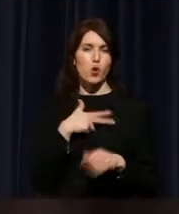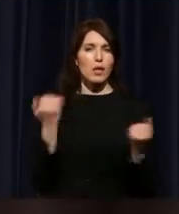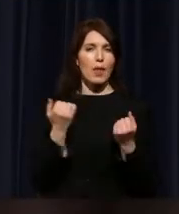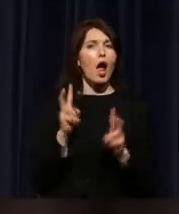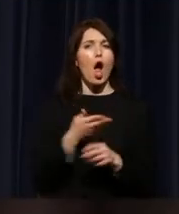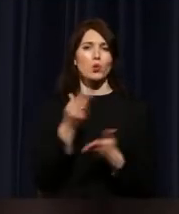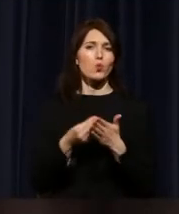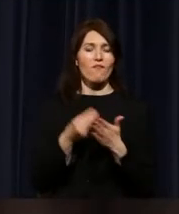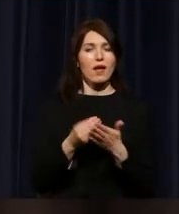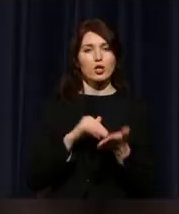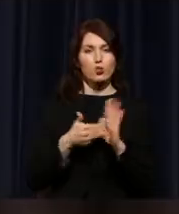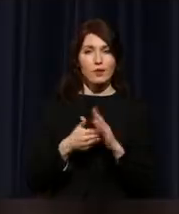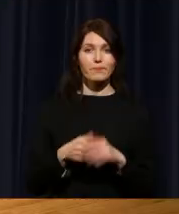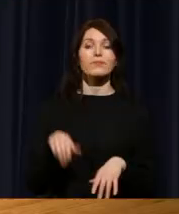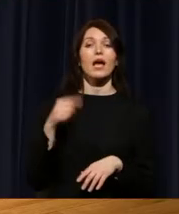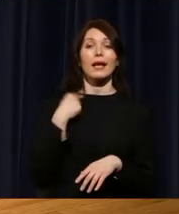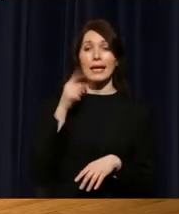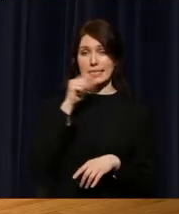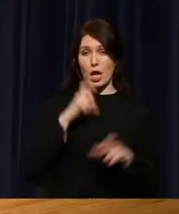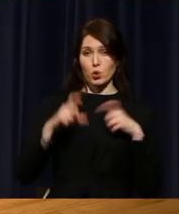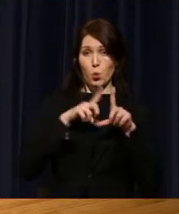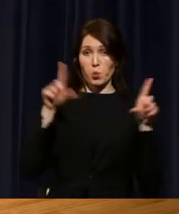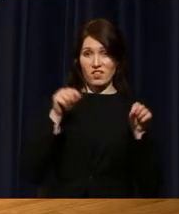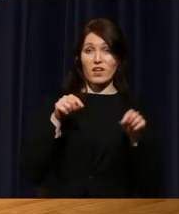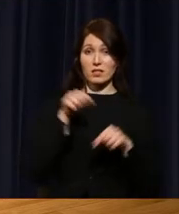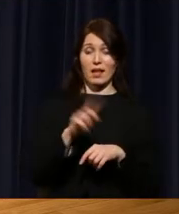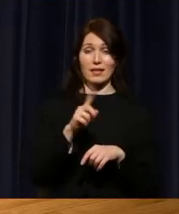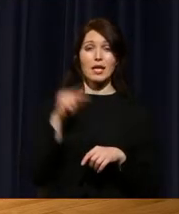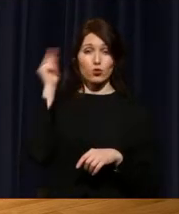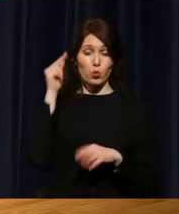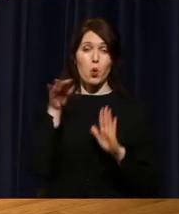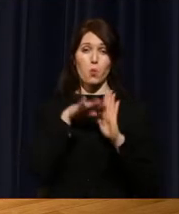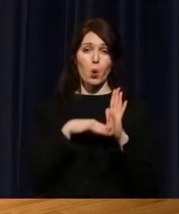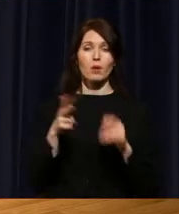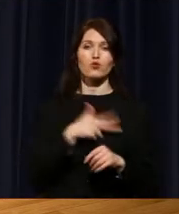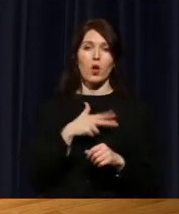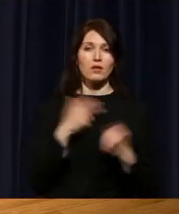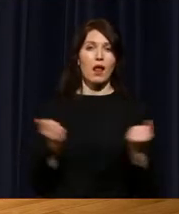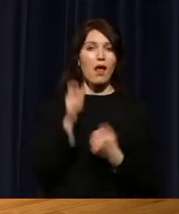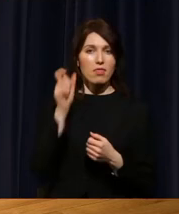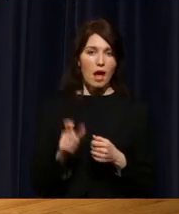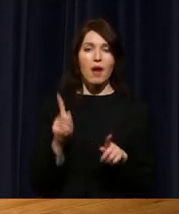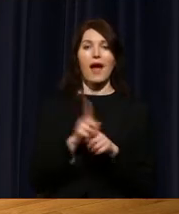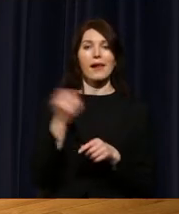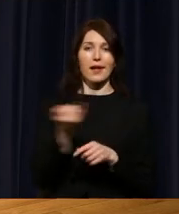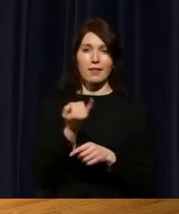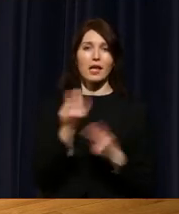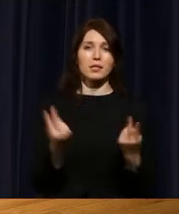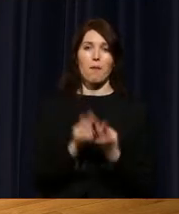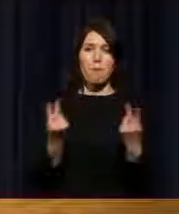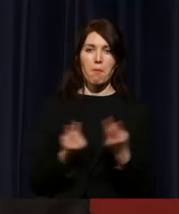kā jūs vērtētu? Nu, Stradiņu universitātē ir studiju programma sociālajiem darbiniekiem, un interese